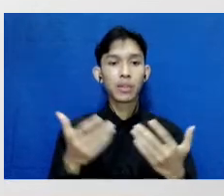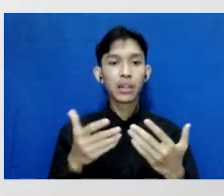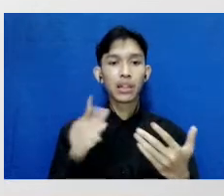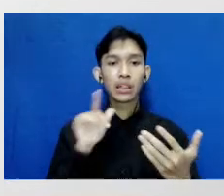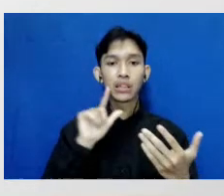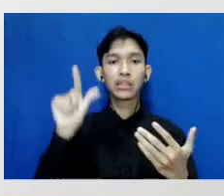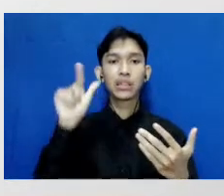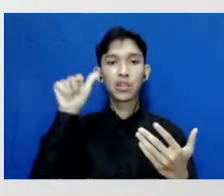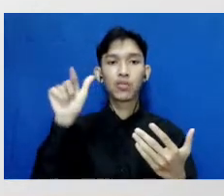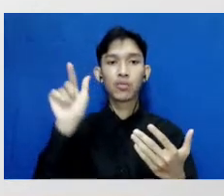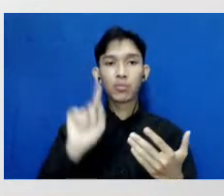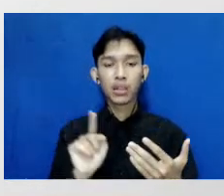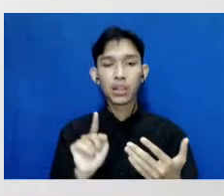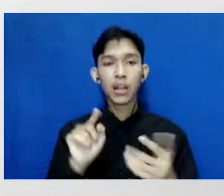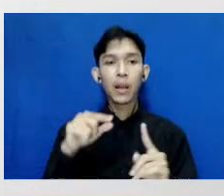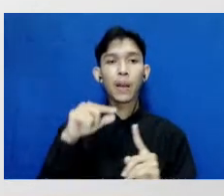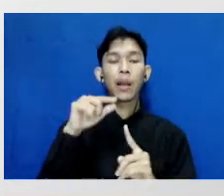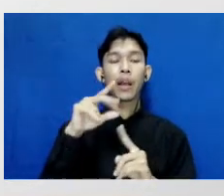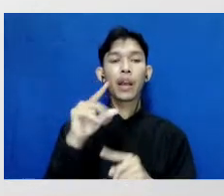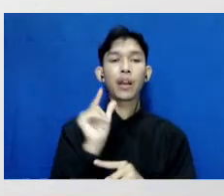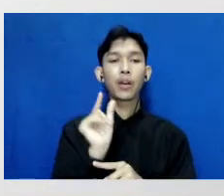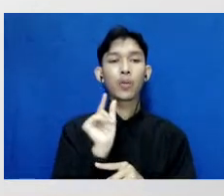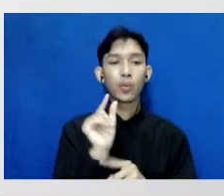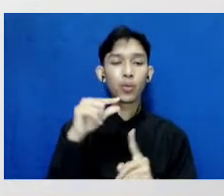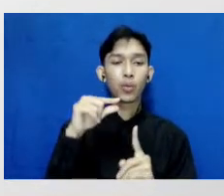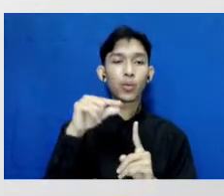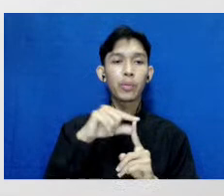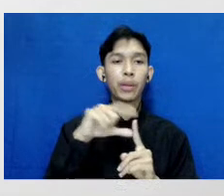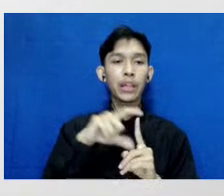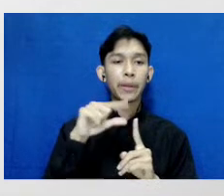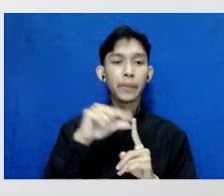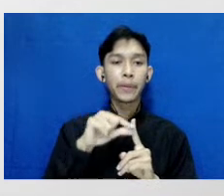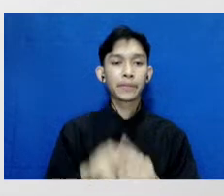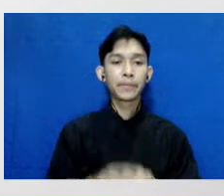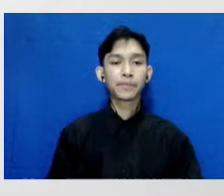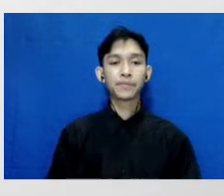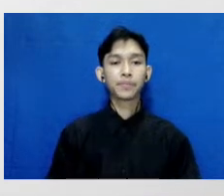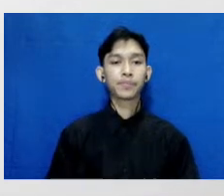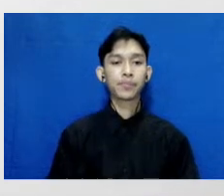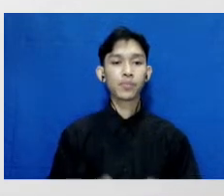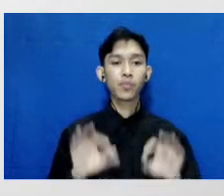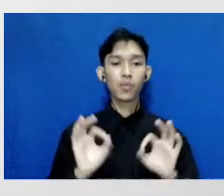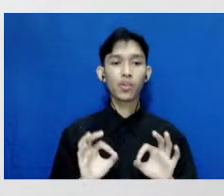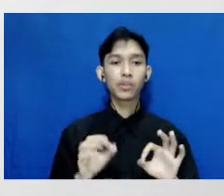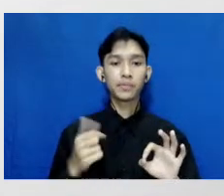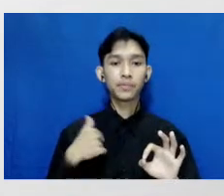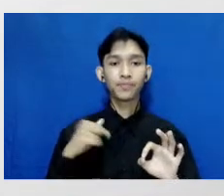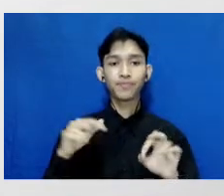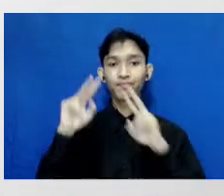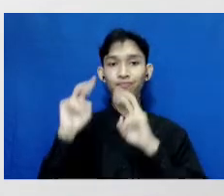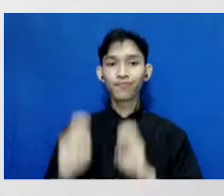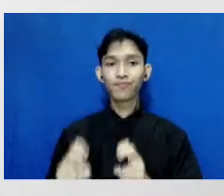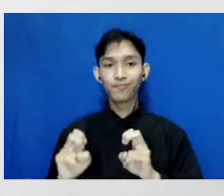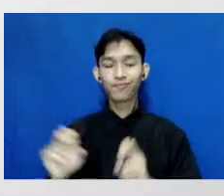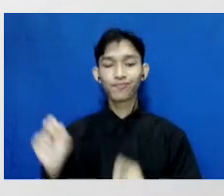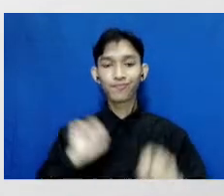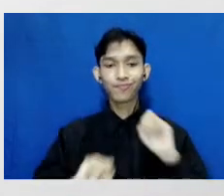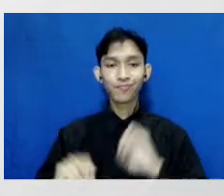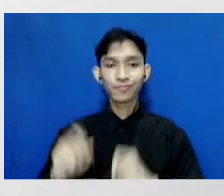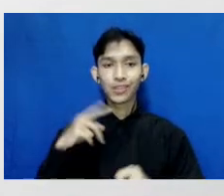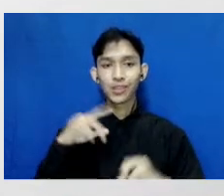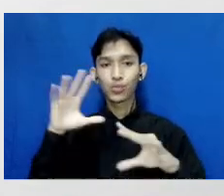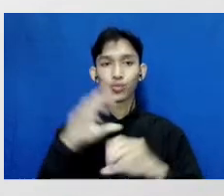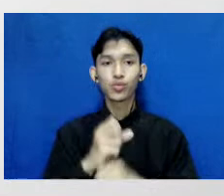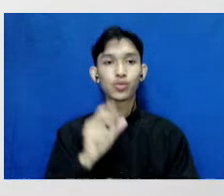ini RUU PDP ya. Oke. Di riset yang kami lakukan, kami merujuk